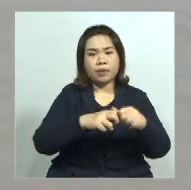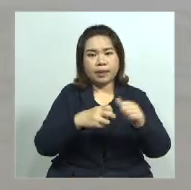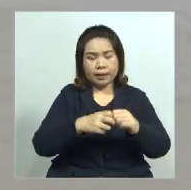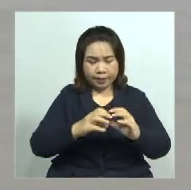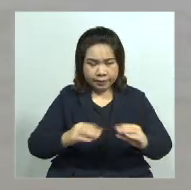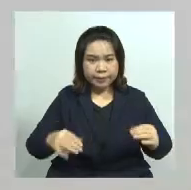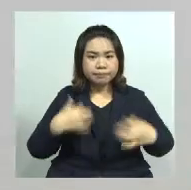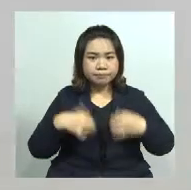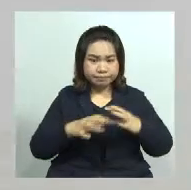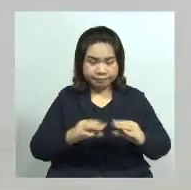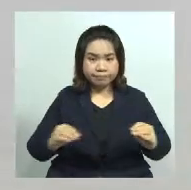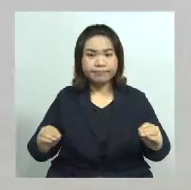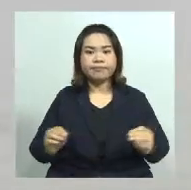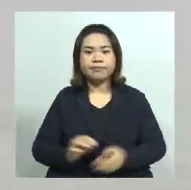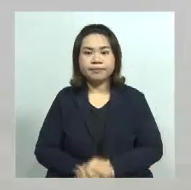ที่เกิดขึ้น